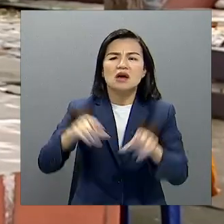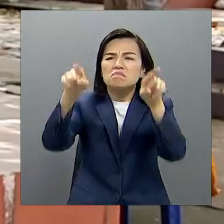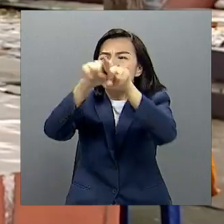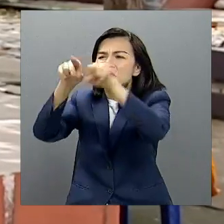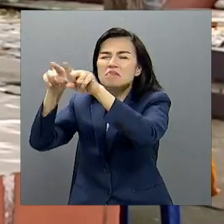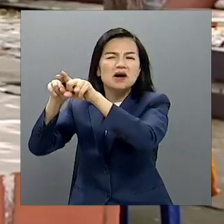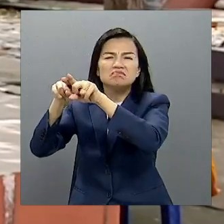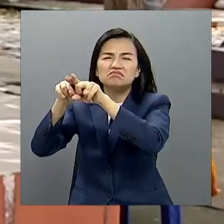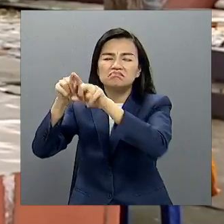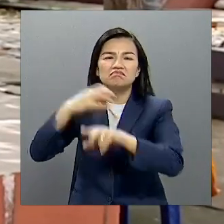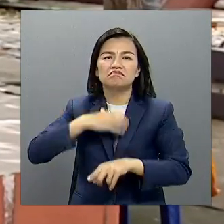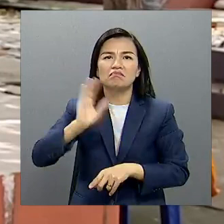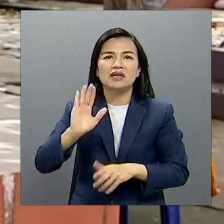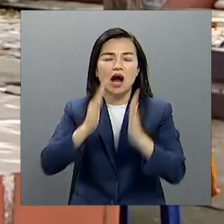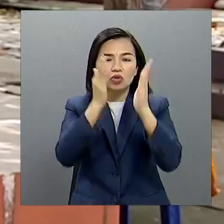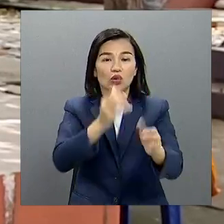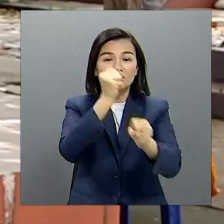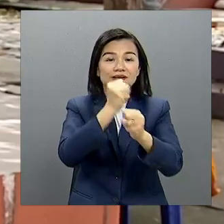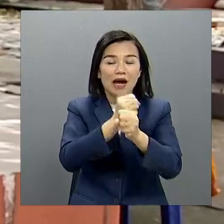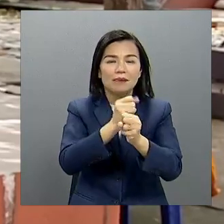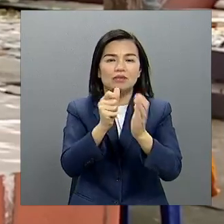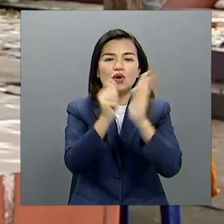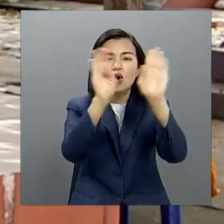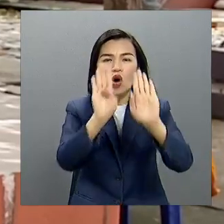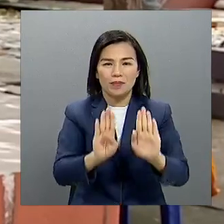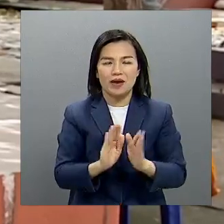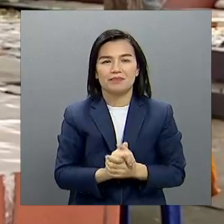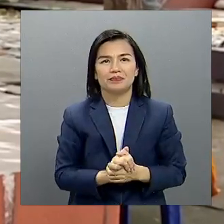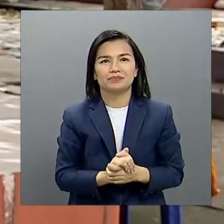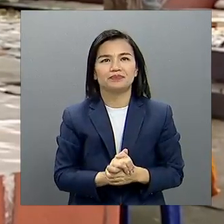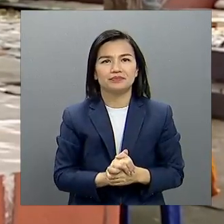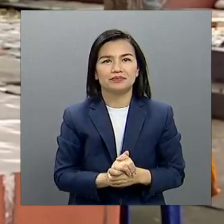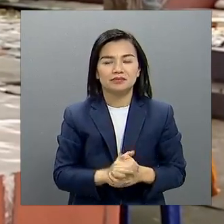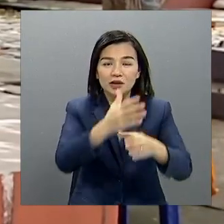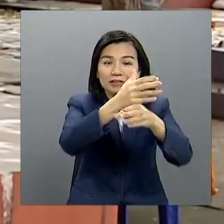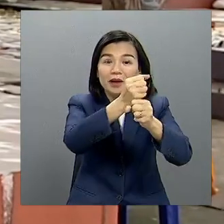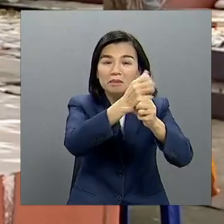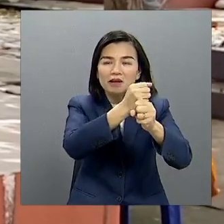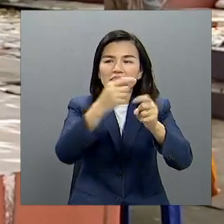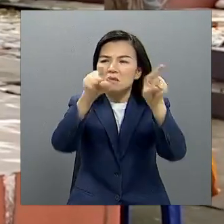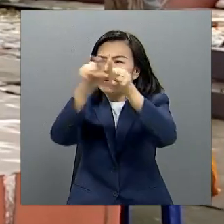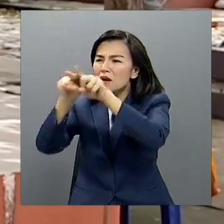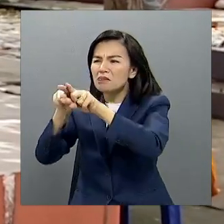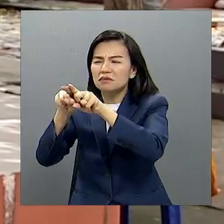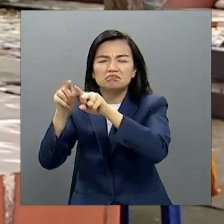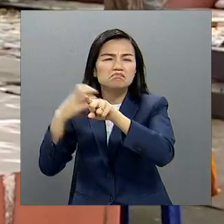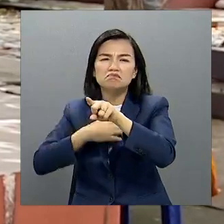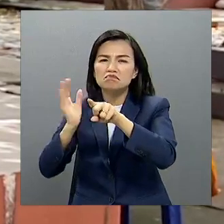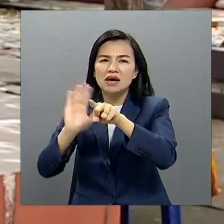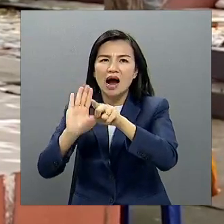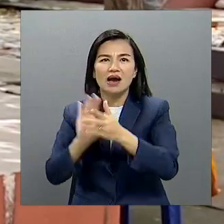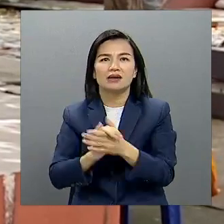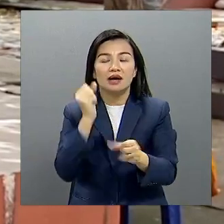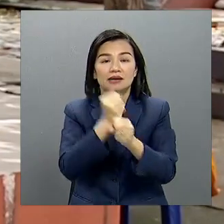ท่านผู้สร้างแล้วก็ท่านจิตรกรผู้ปั้นก็เลยนำในรูปแบบของ